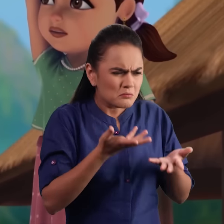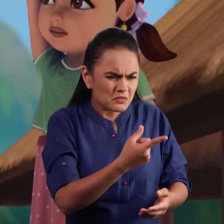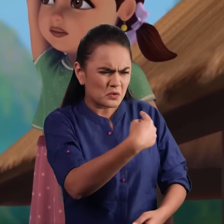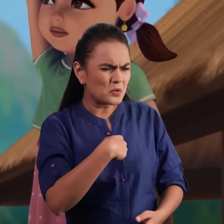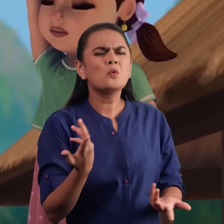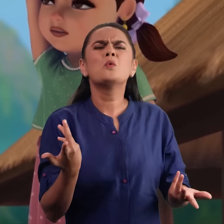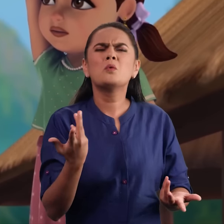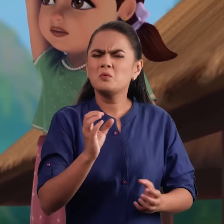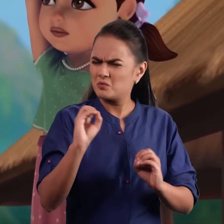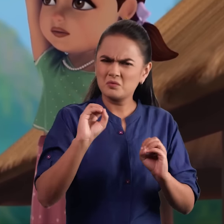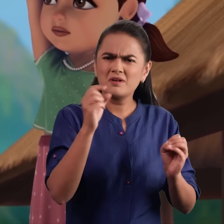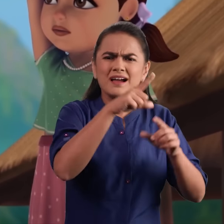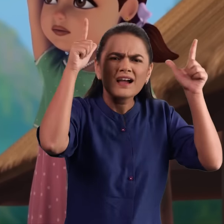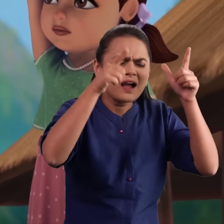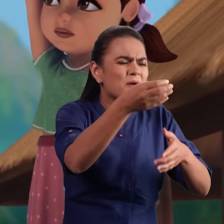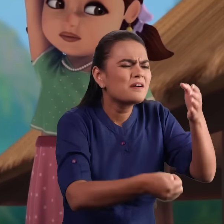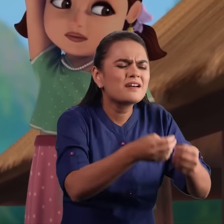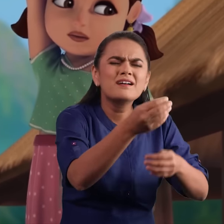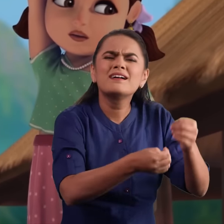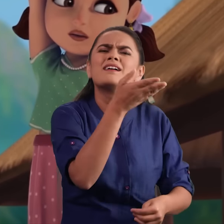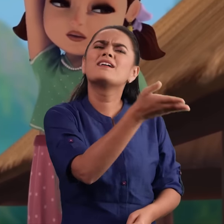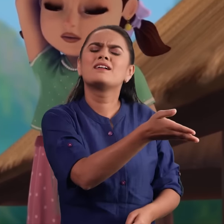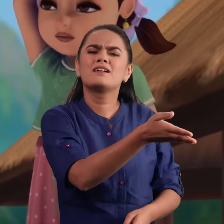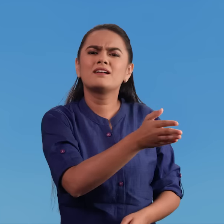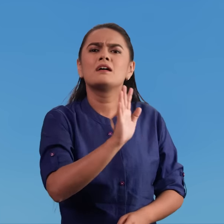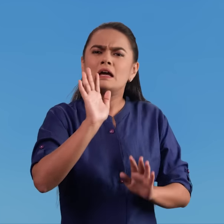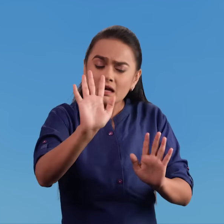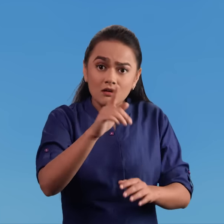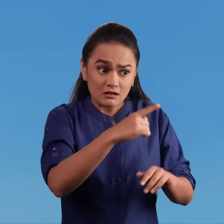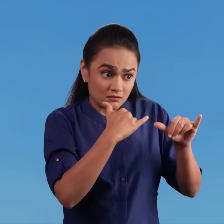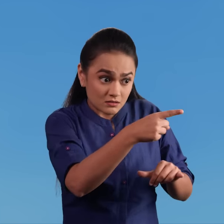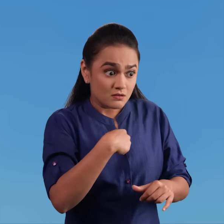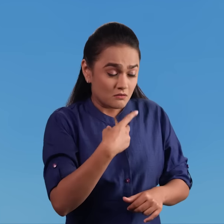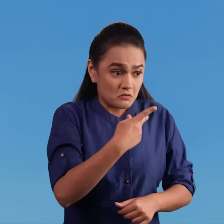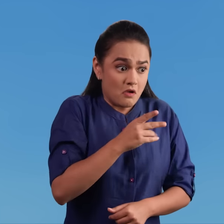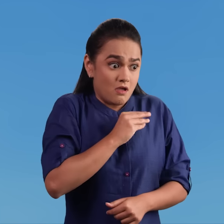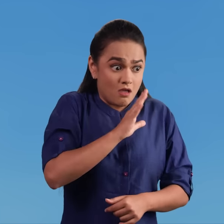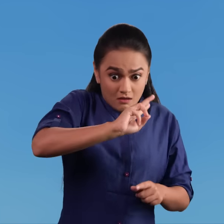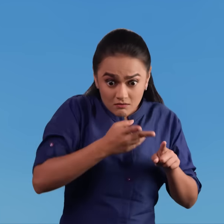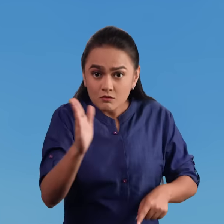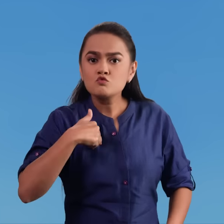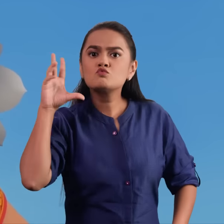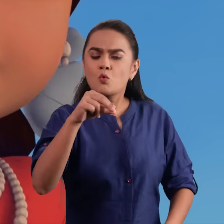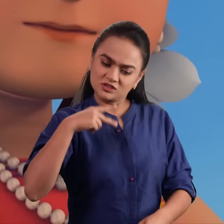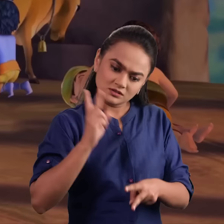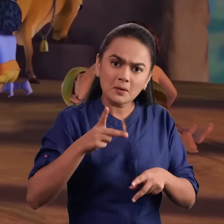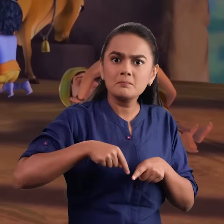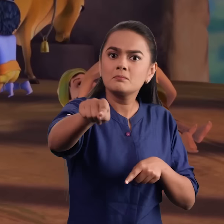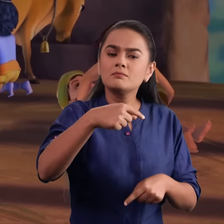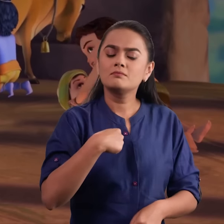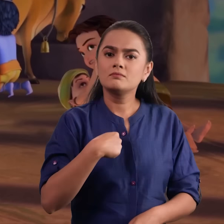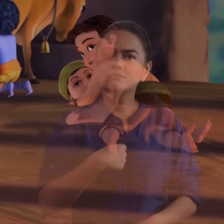हमारा क्या करेगा? वो तो गायों का दूध निकाल रहा है और उससे डरकर मैं दूसरे रास्ते से नहीं जाने